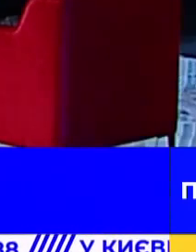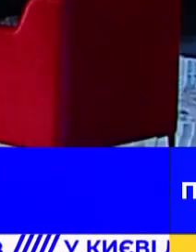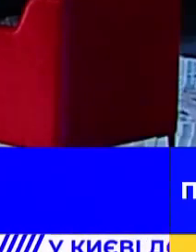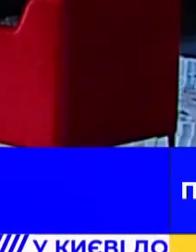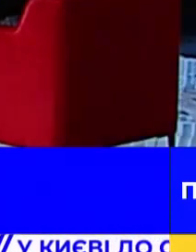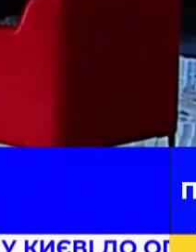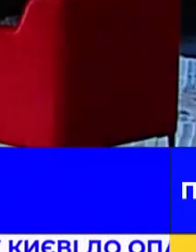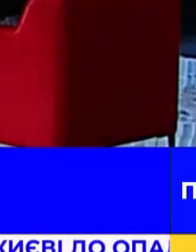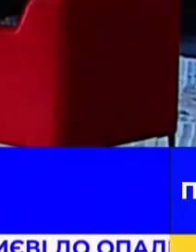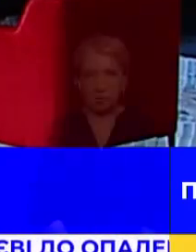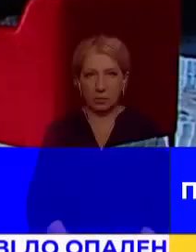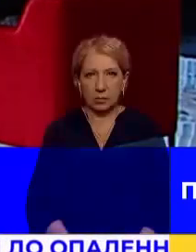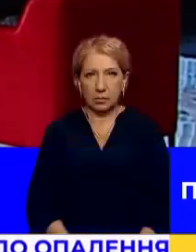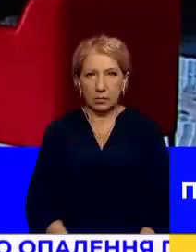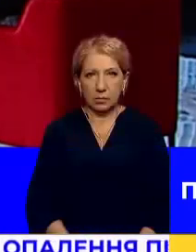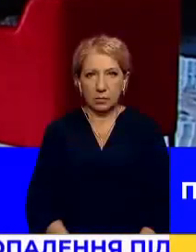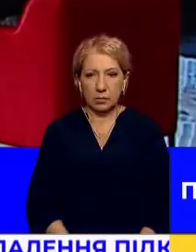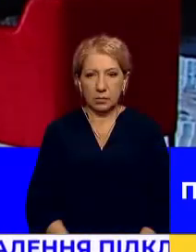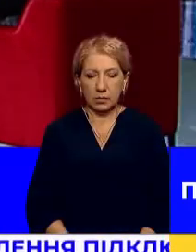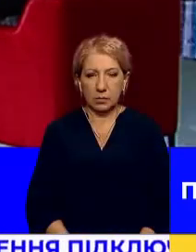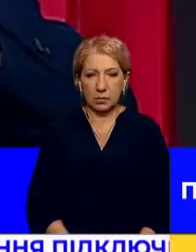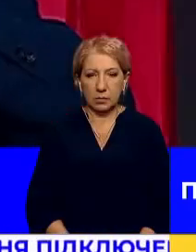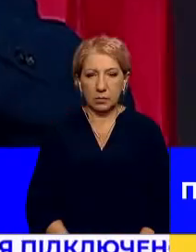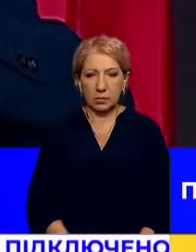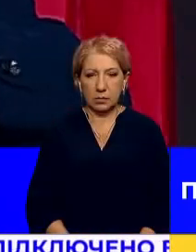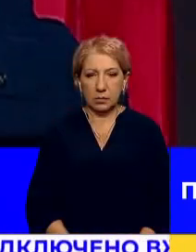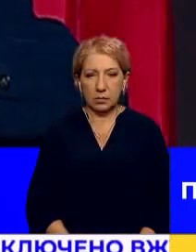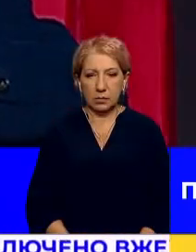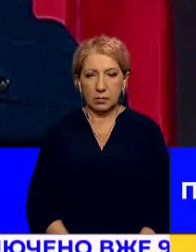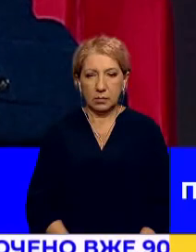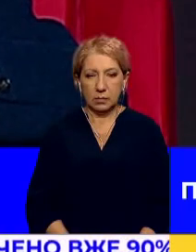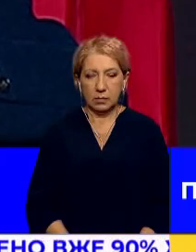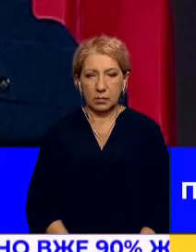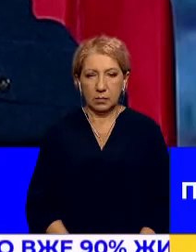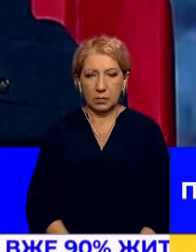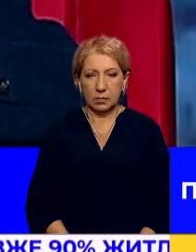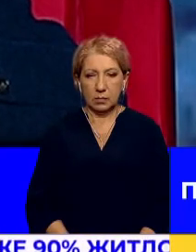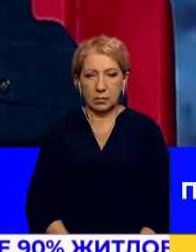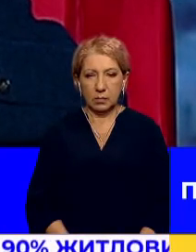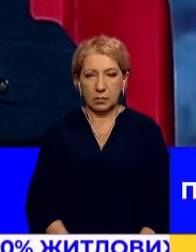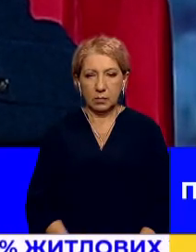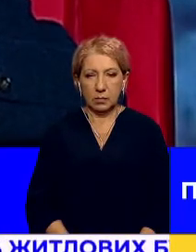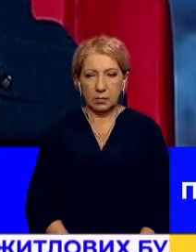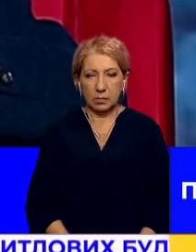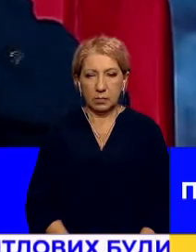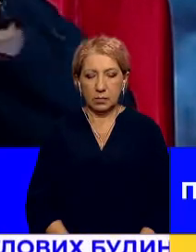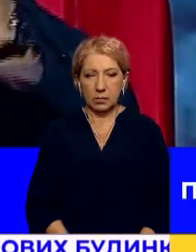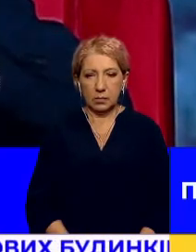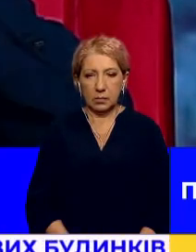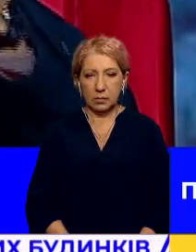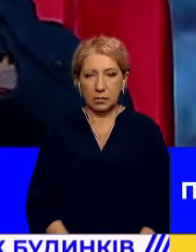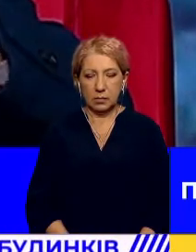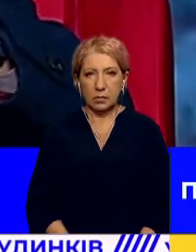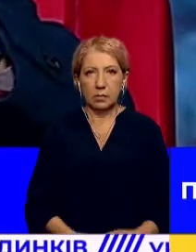Тобто, шановні друзі, ви зрозуміли, да? Тобто ви, ну, про магазини звичайні розмова не йде,